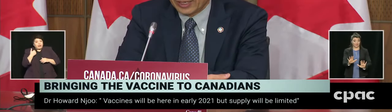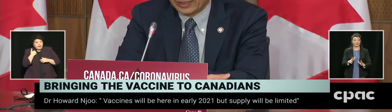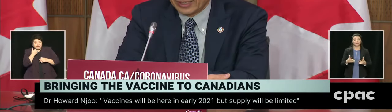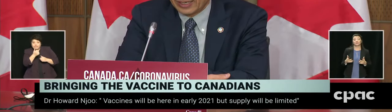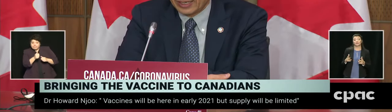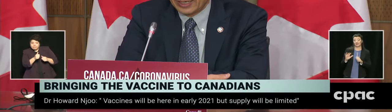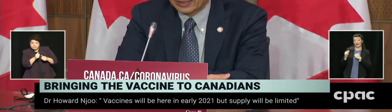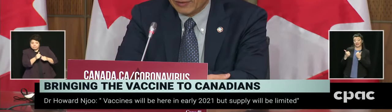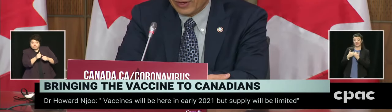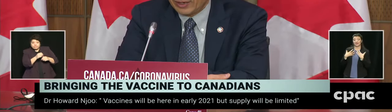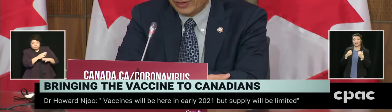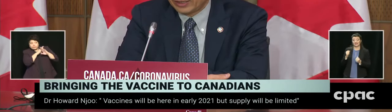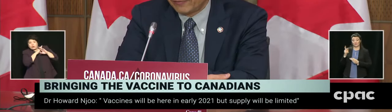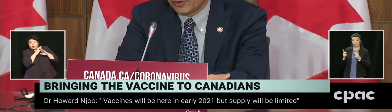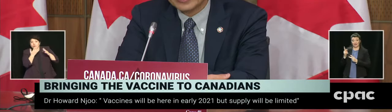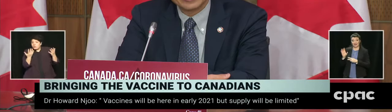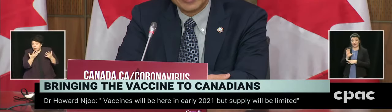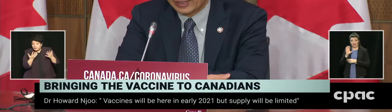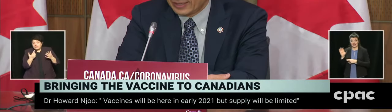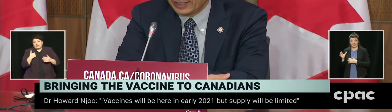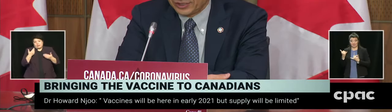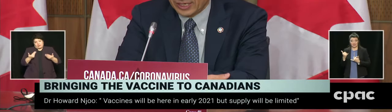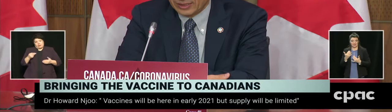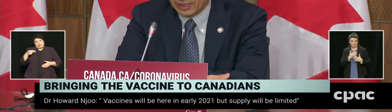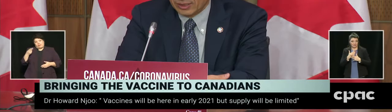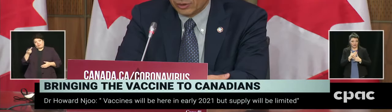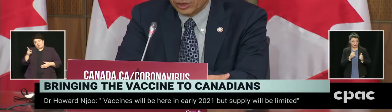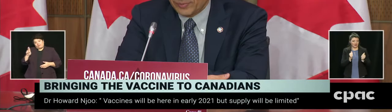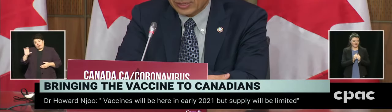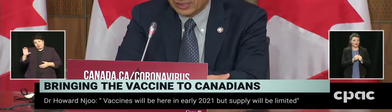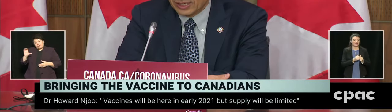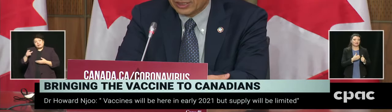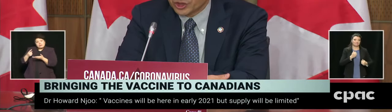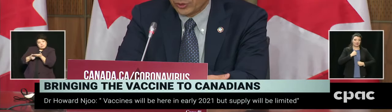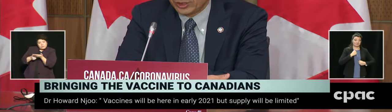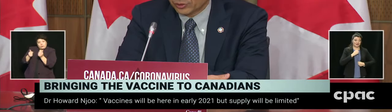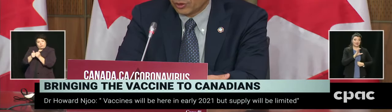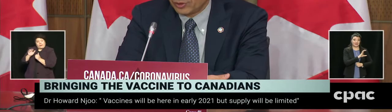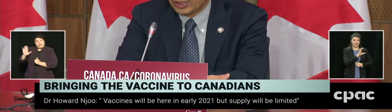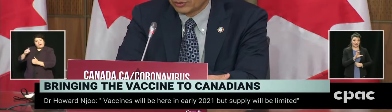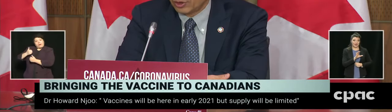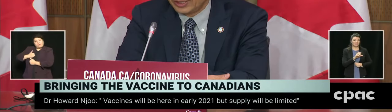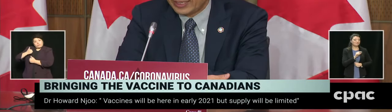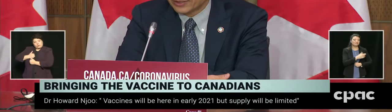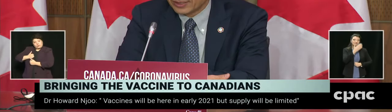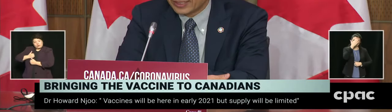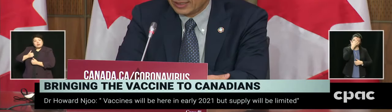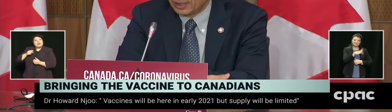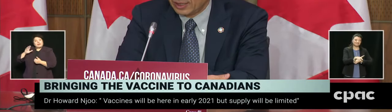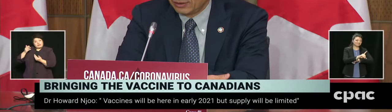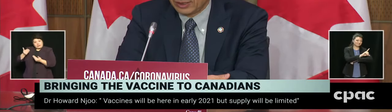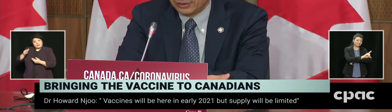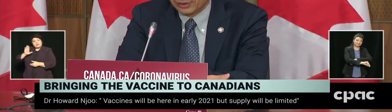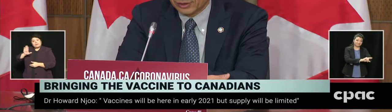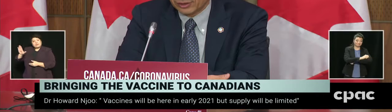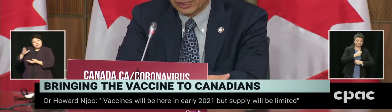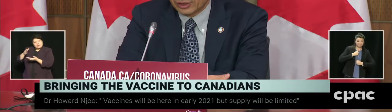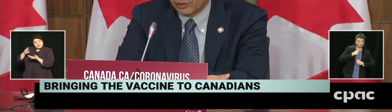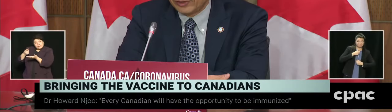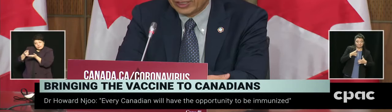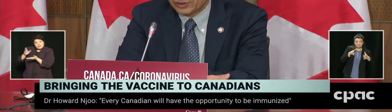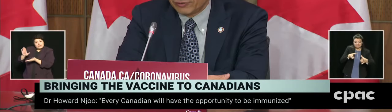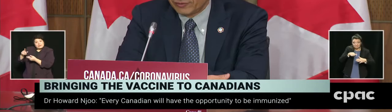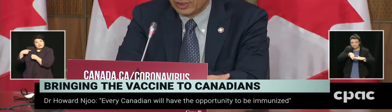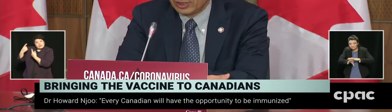publique du Canada travaille avec les forces armées canadiennes dont le personnel a joué un rôle essentiel dans la lutte contre